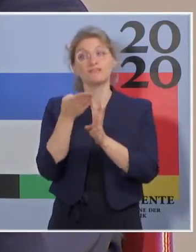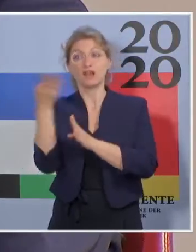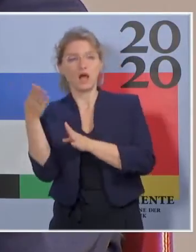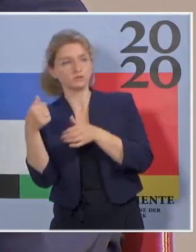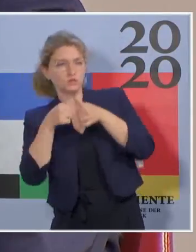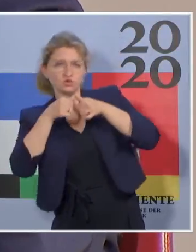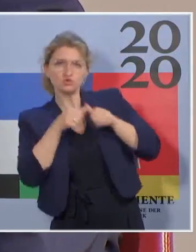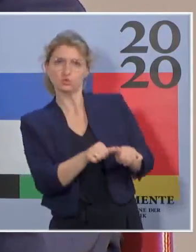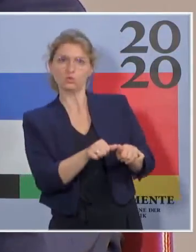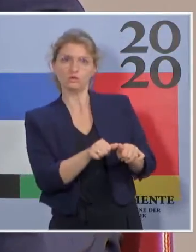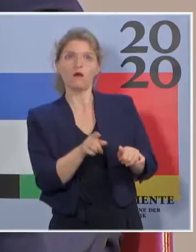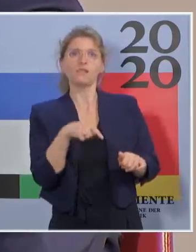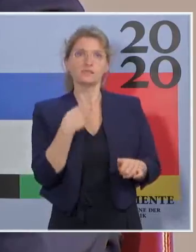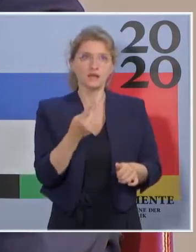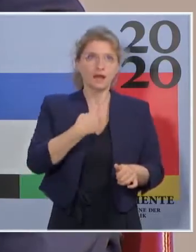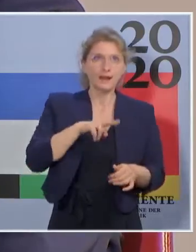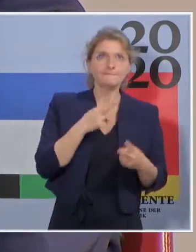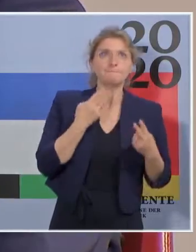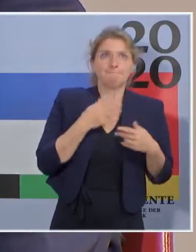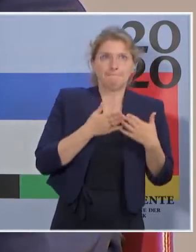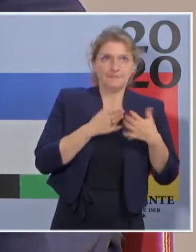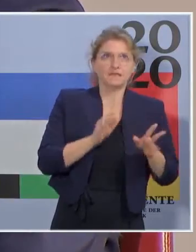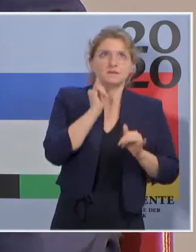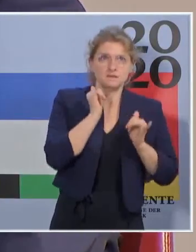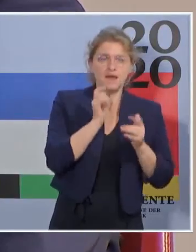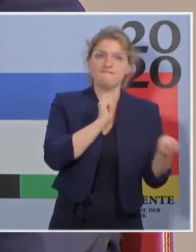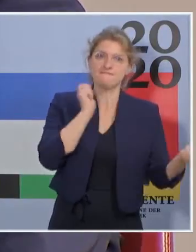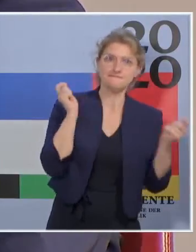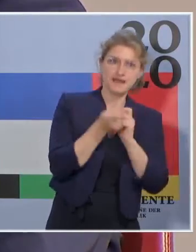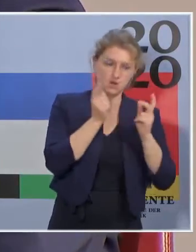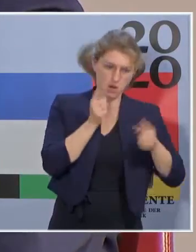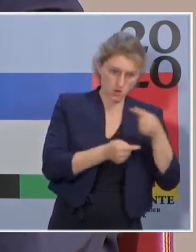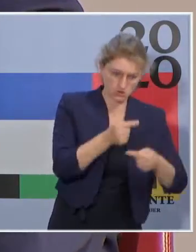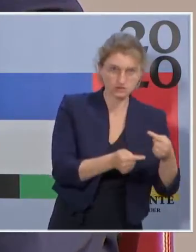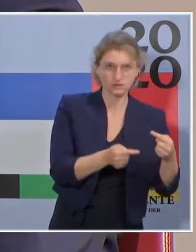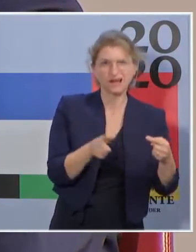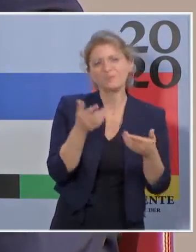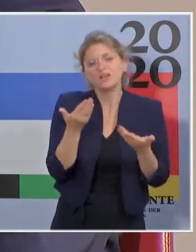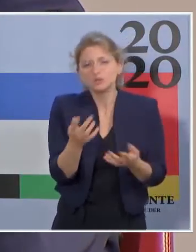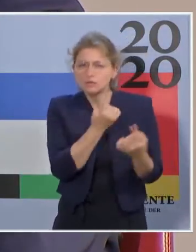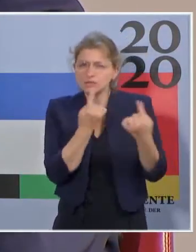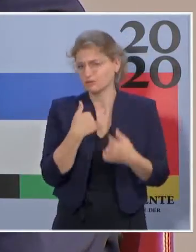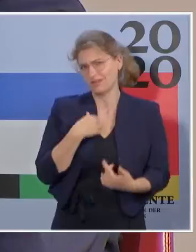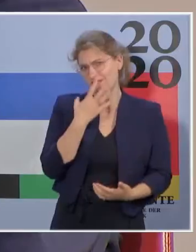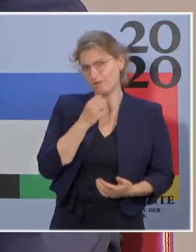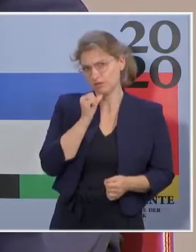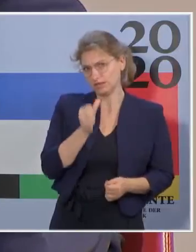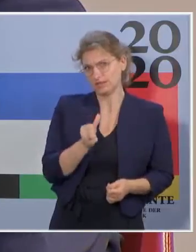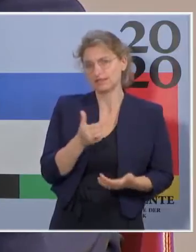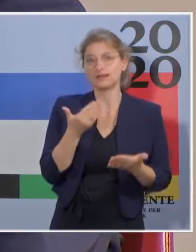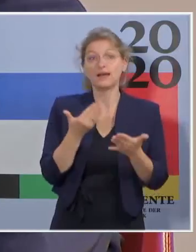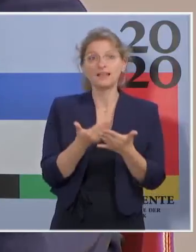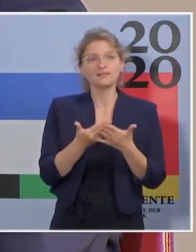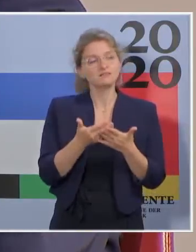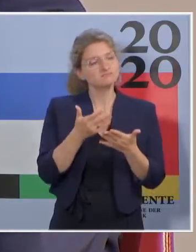kommt, dann ist auch wirklich die Bereitschaft offenbar da zu großen Veränderungen. Und das wünsche ich mir nicht. Ich glaube, dass wir mit unserer Verfassung, so kompliziert sie auch